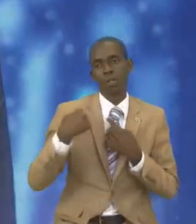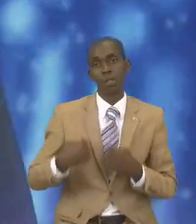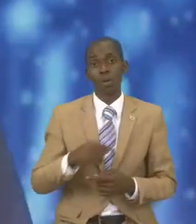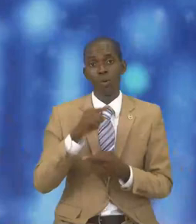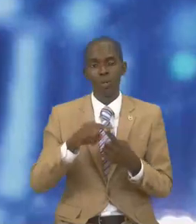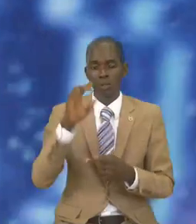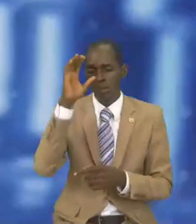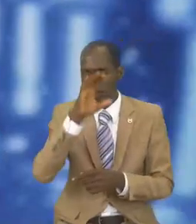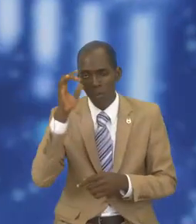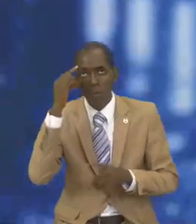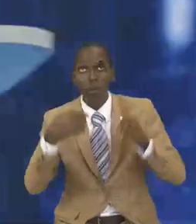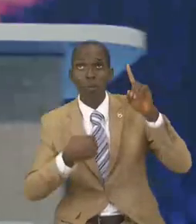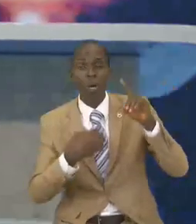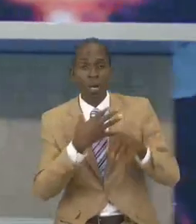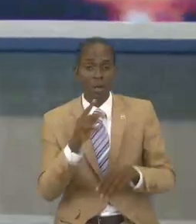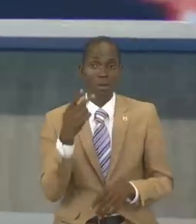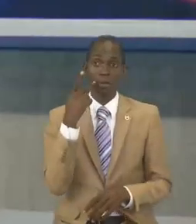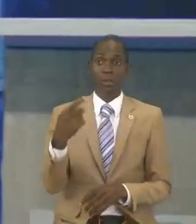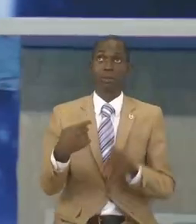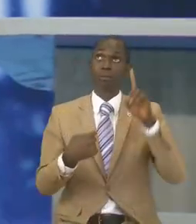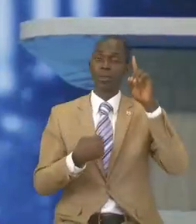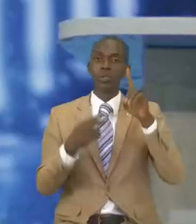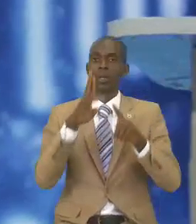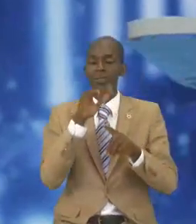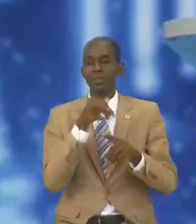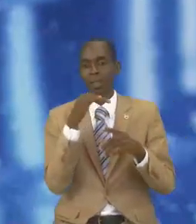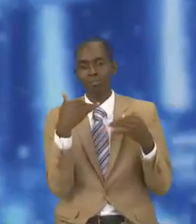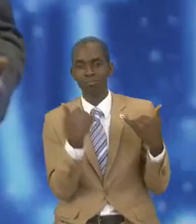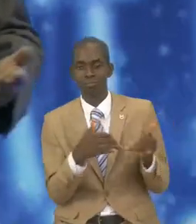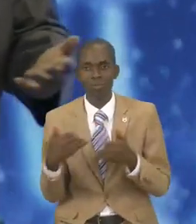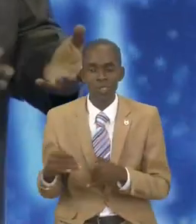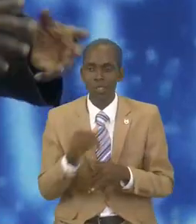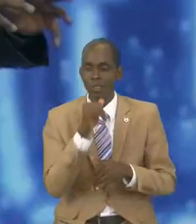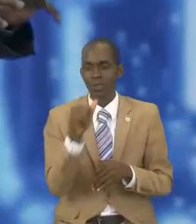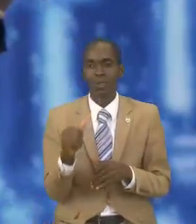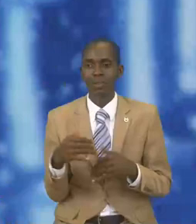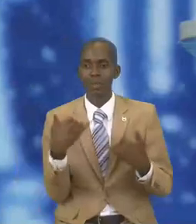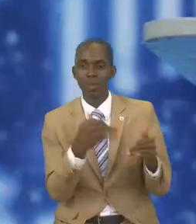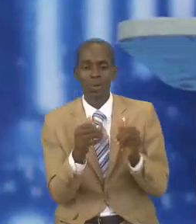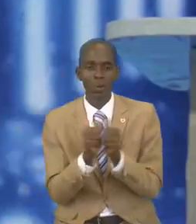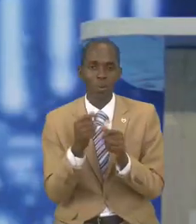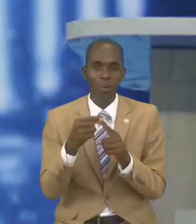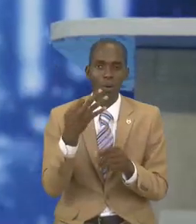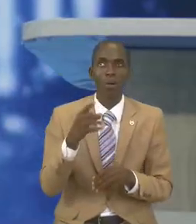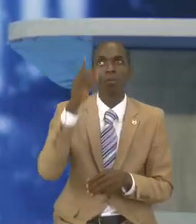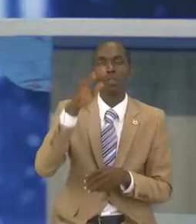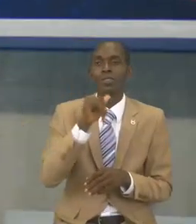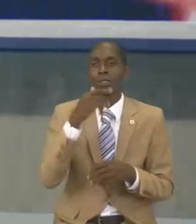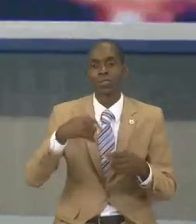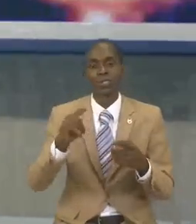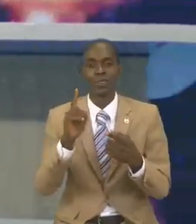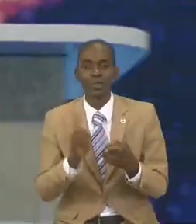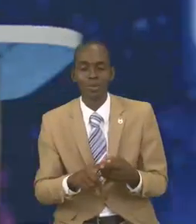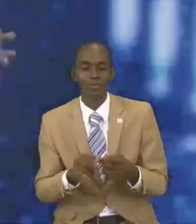Si vous me cherchez, vous ne jouez pas au jeu. Vous ne vous amusez pas avec Dieu. Vous n'essayez pas